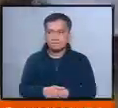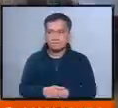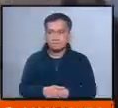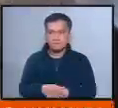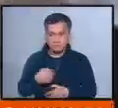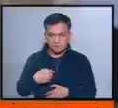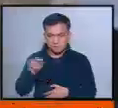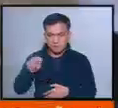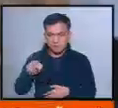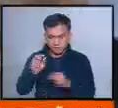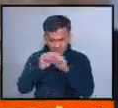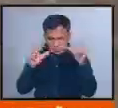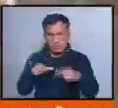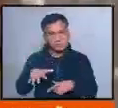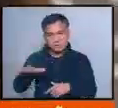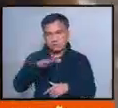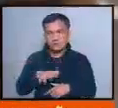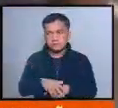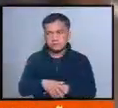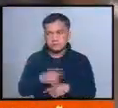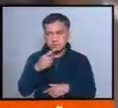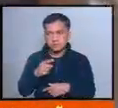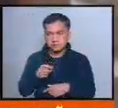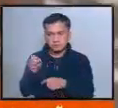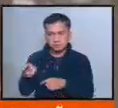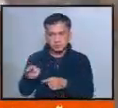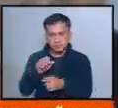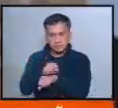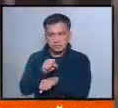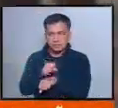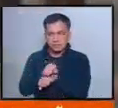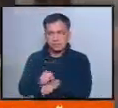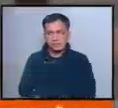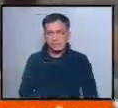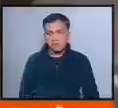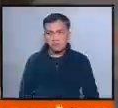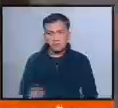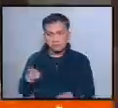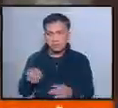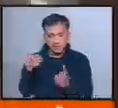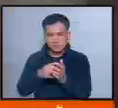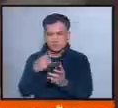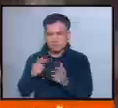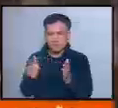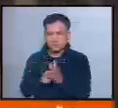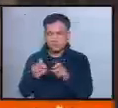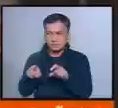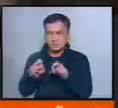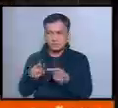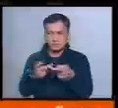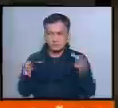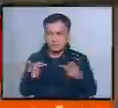Kailangan ko pa kayo supresahin. Pinaghahanap buhay ko na nga kayo eh. Dahil dito muling pinagbawal ang pagtitinda sa